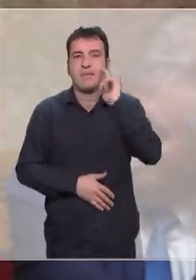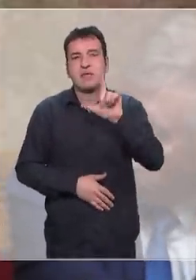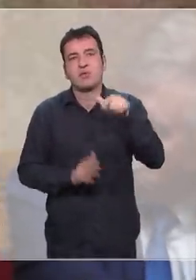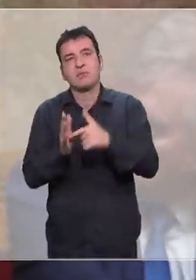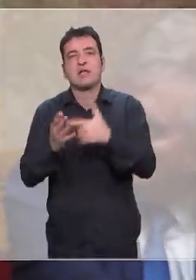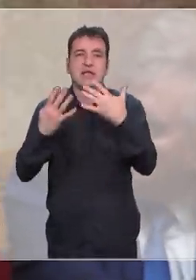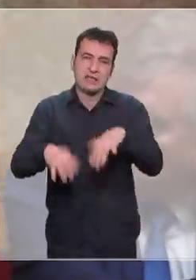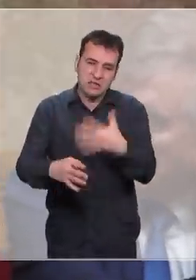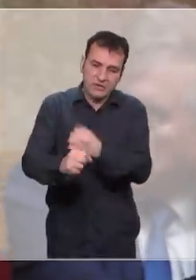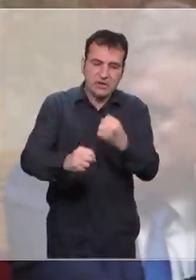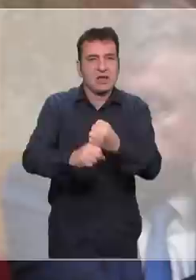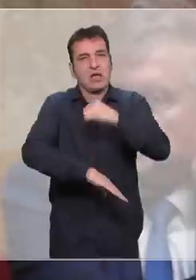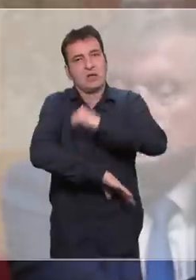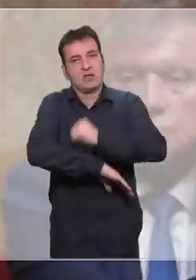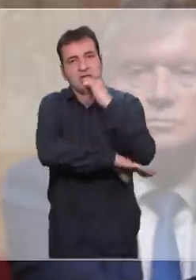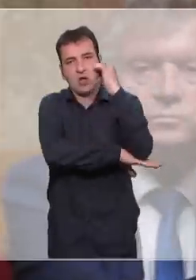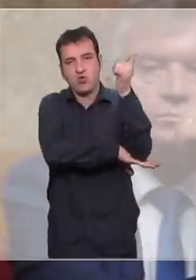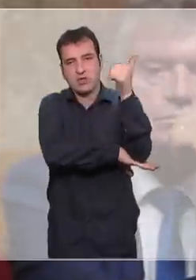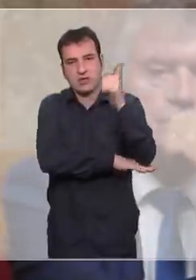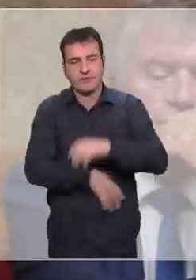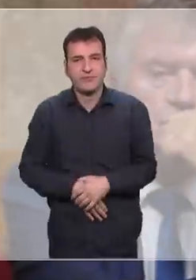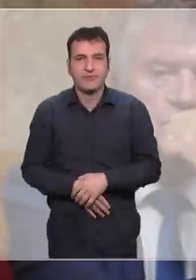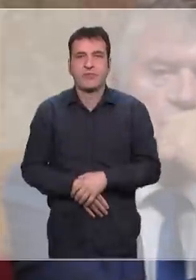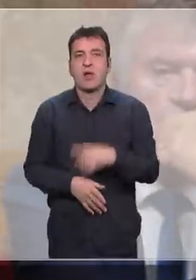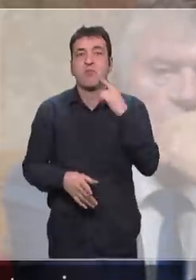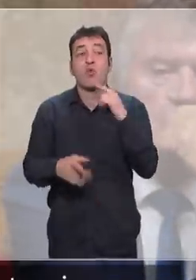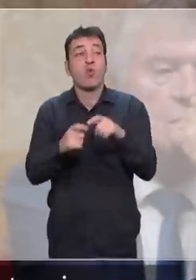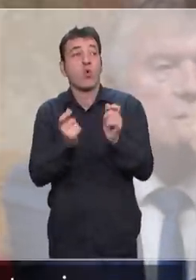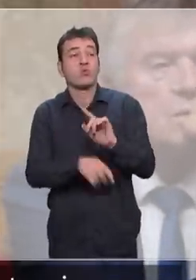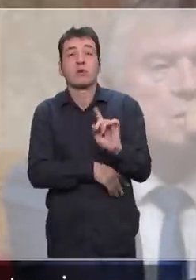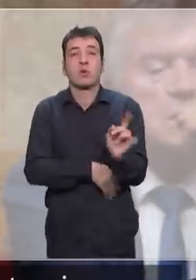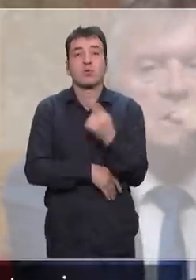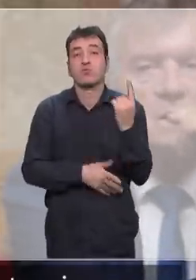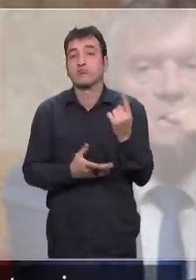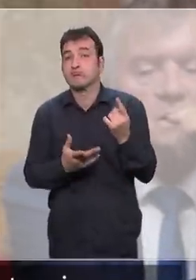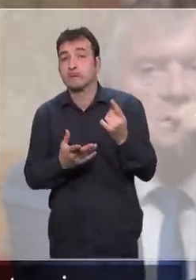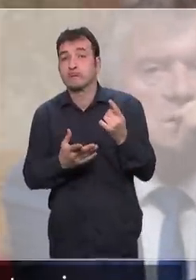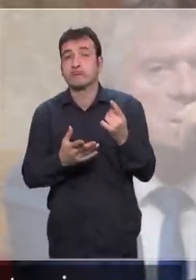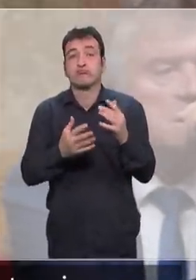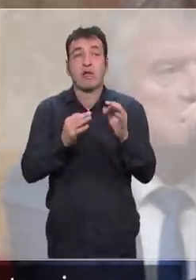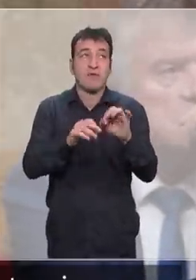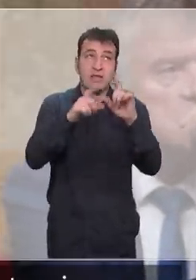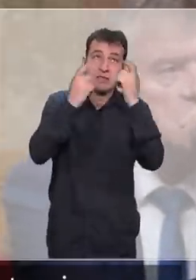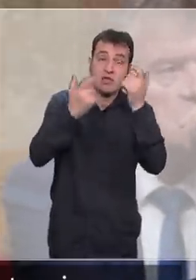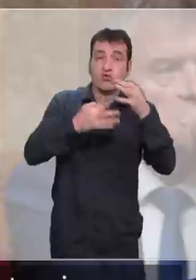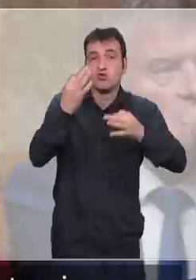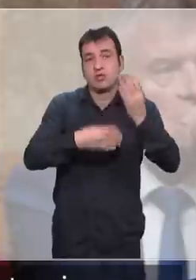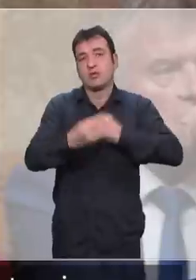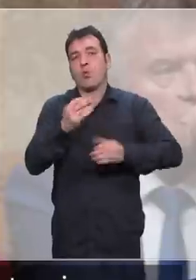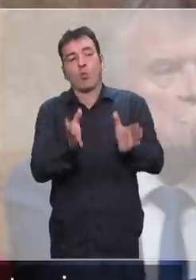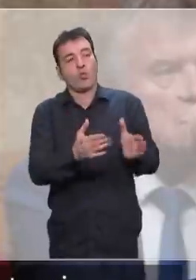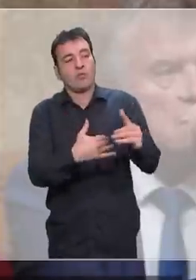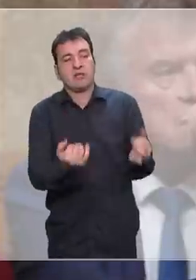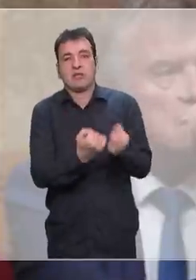un guichet unique. Ce guichet unique doit permettre à toutes les entreprises, quelle que soit leur forme juridique et leur domaine d'activité,